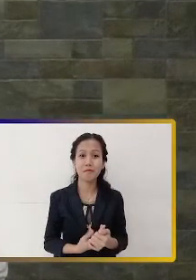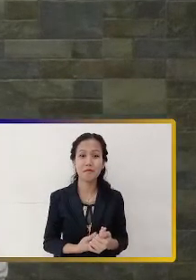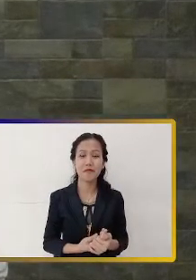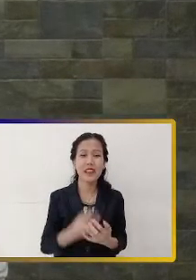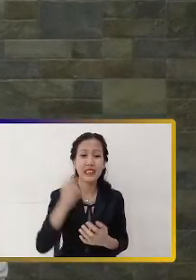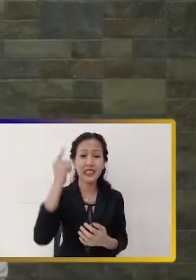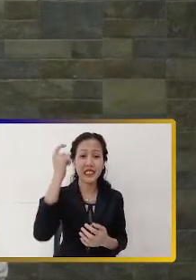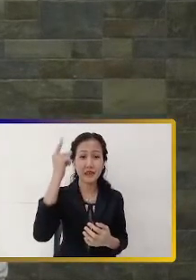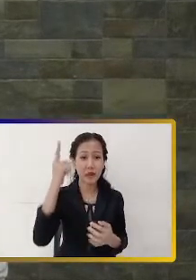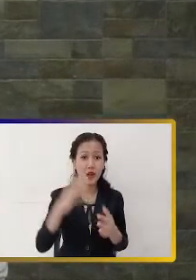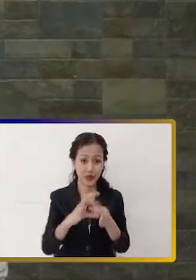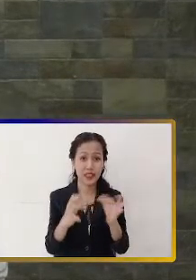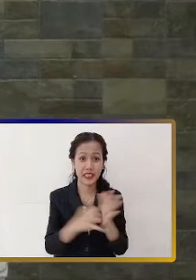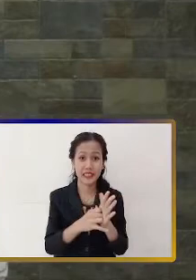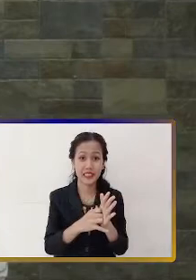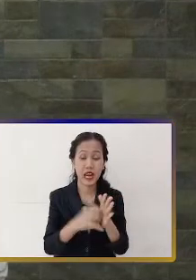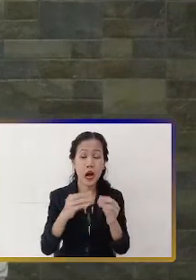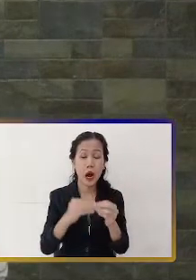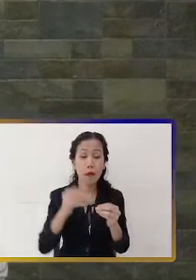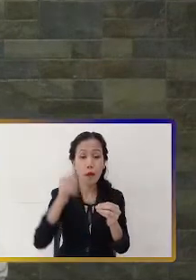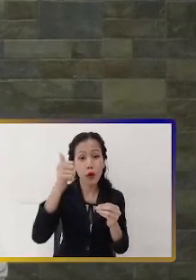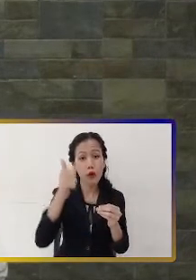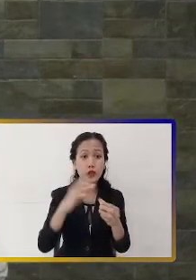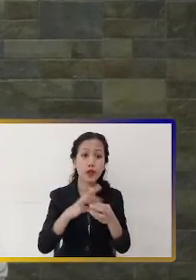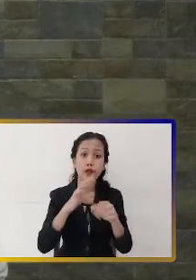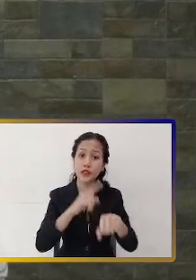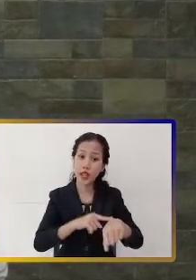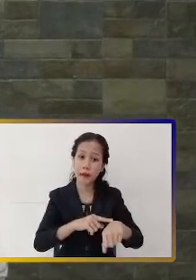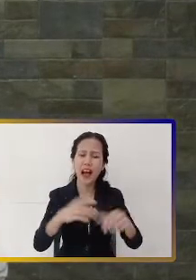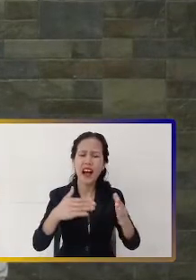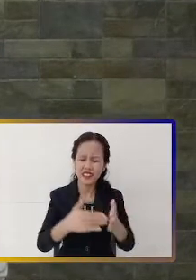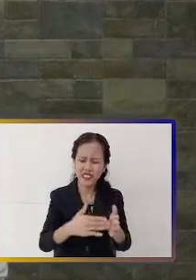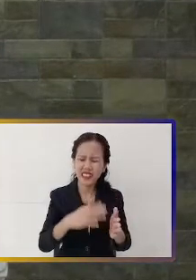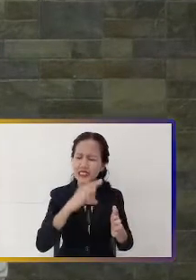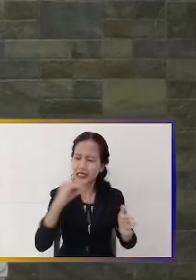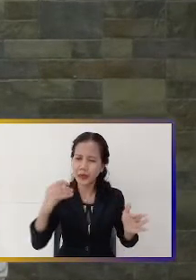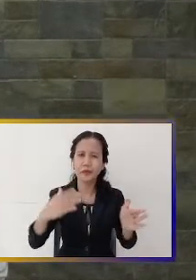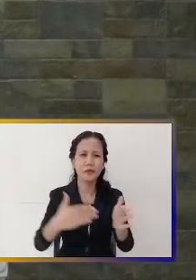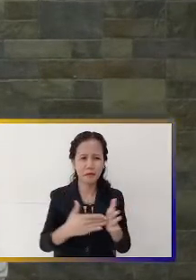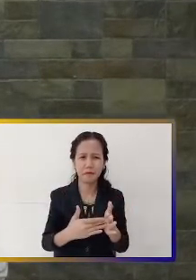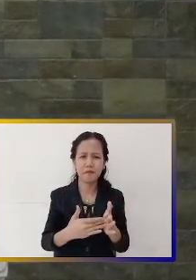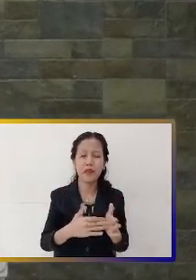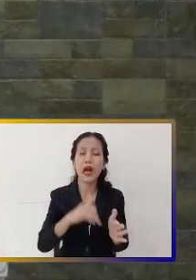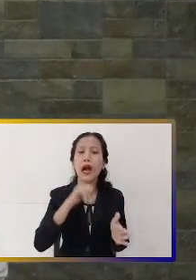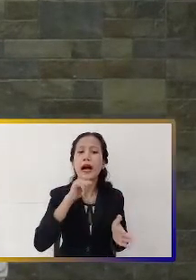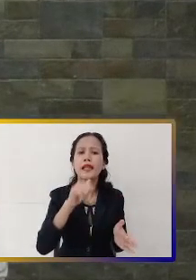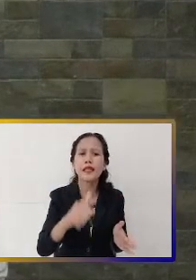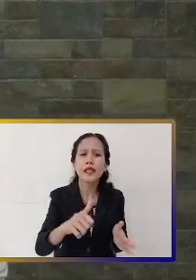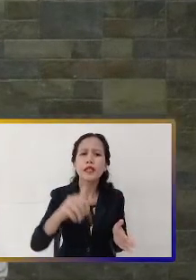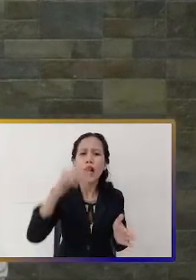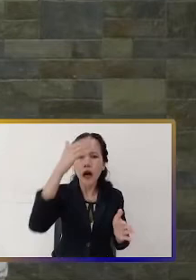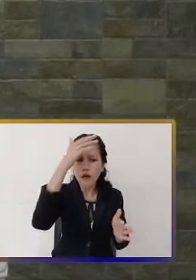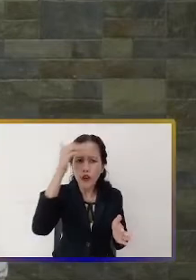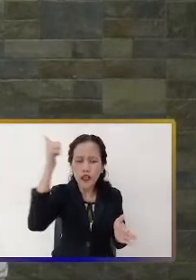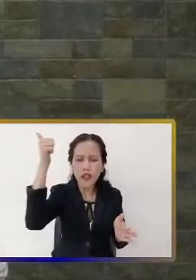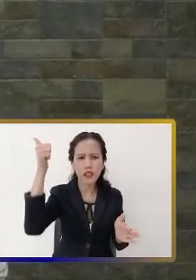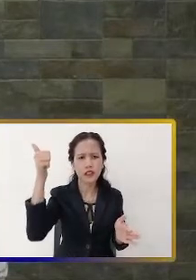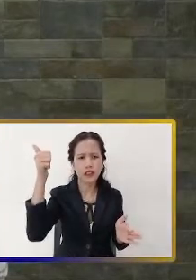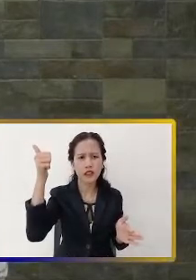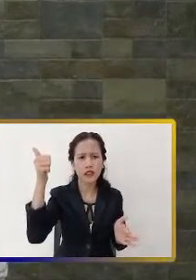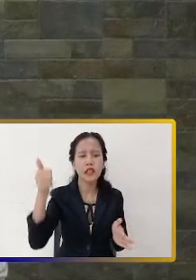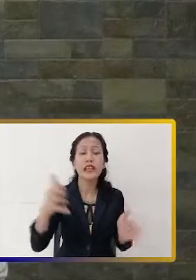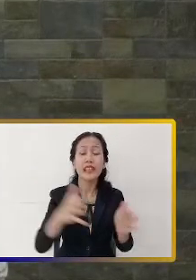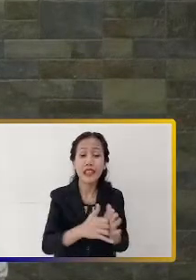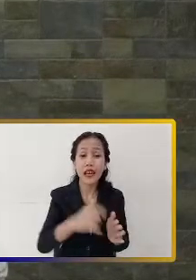Do you understand? Most of the time, again and again, mga kapatid, huwag niyong aalisin sa isipan po ninyo na ang